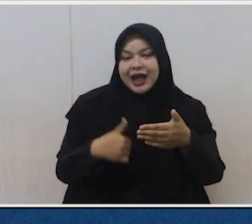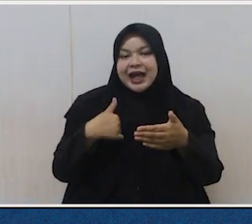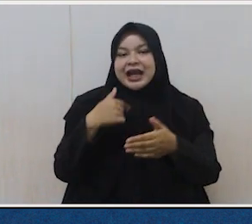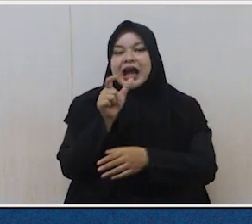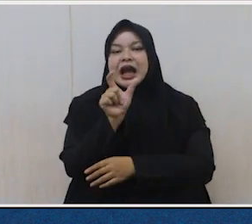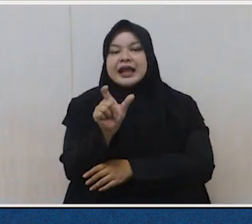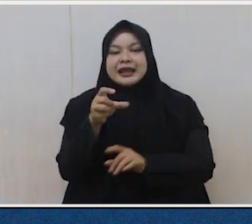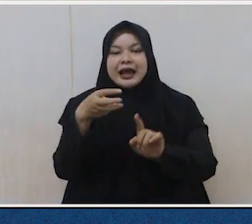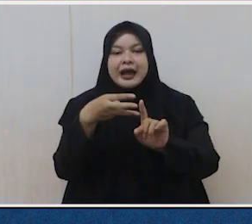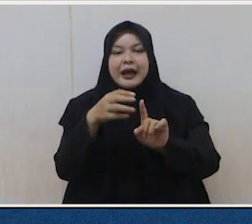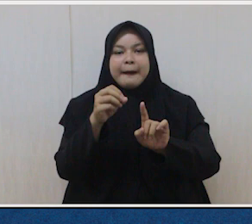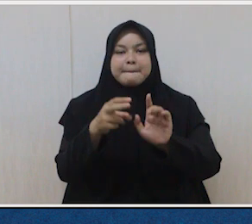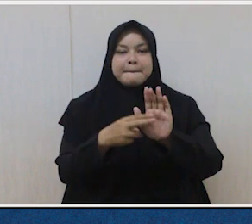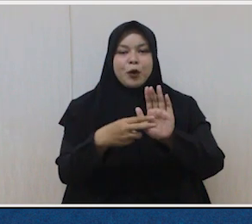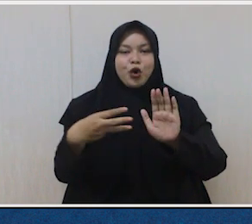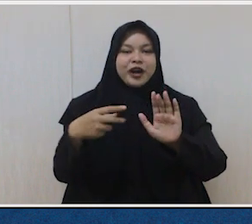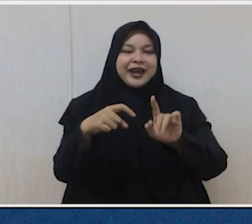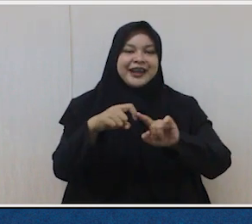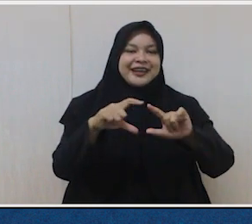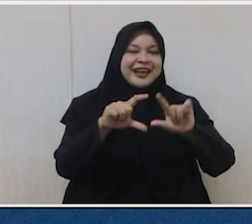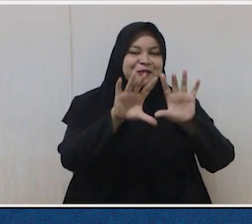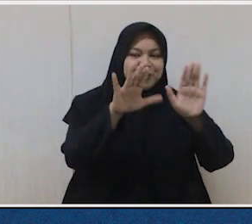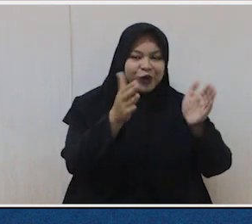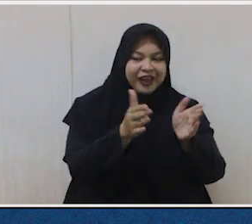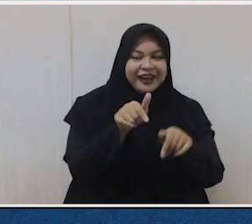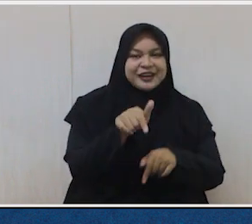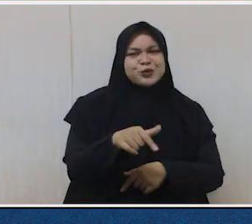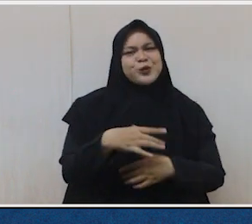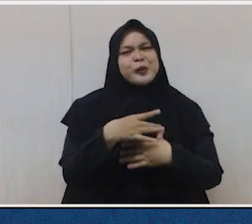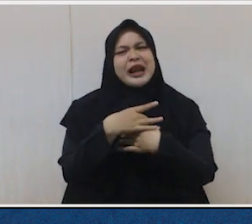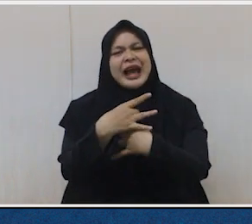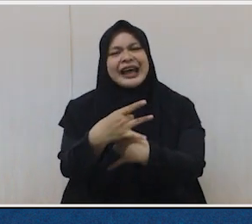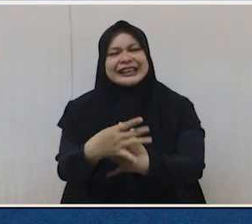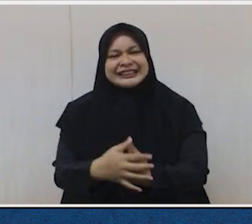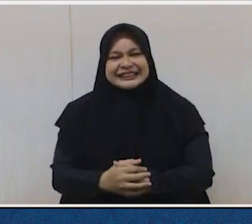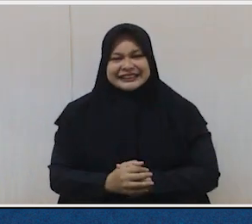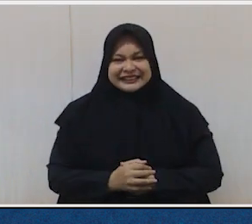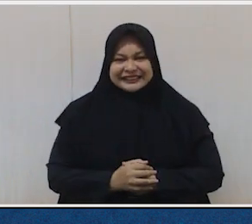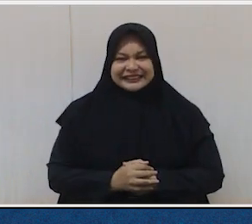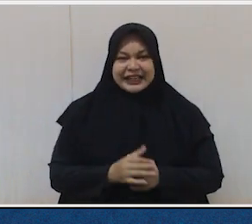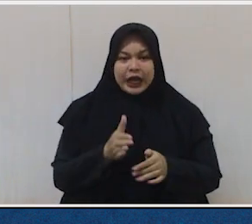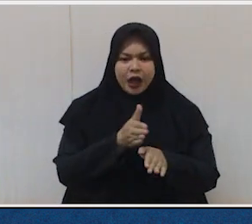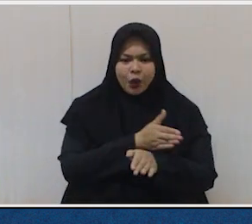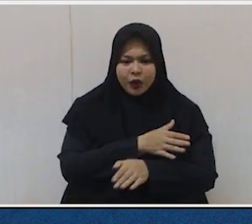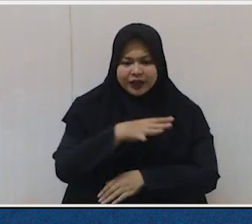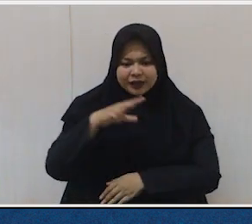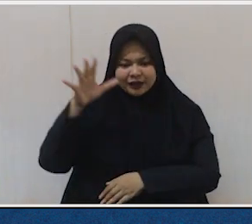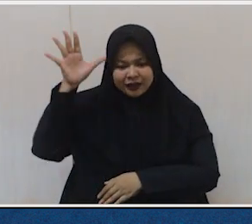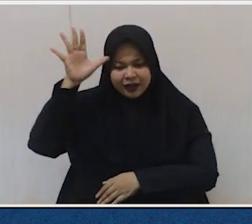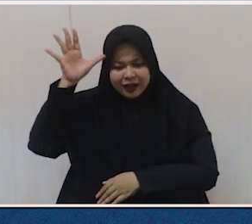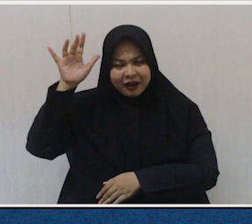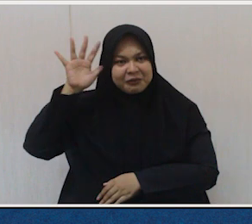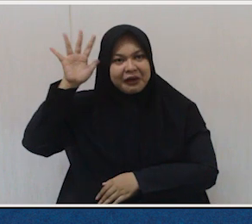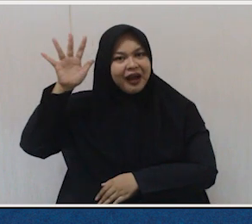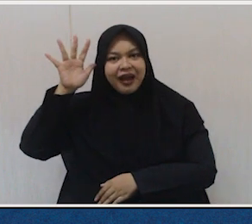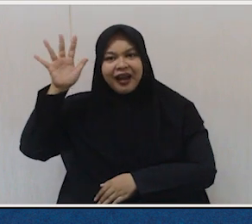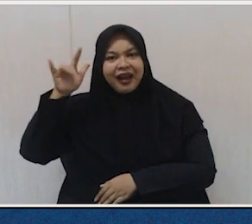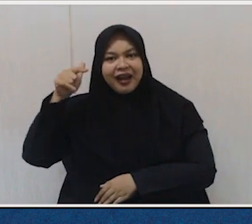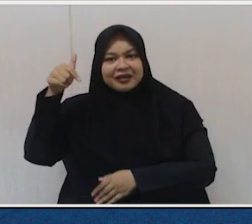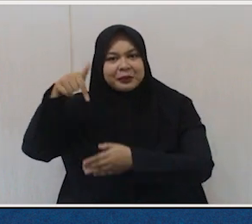ada kata boneka di sana itu menarik itu jadi awalnya saya enggak kebayang sampai